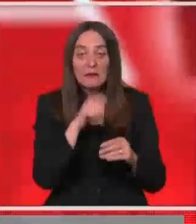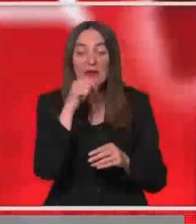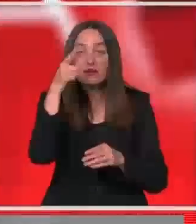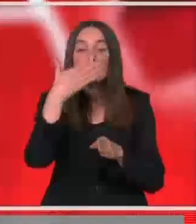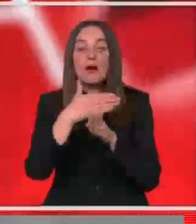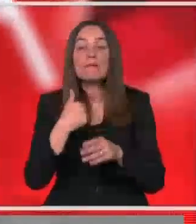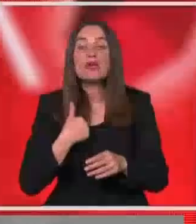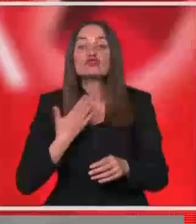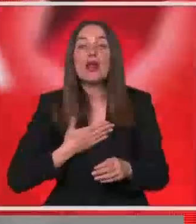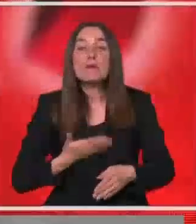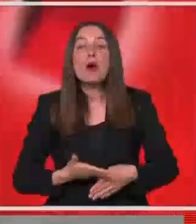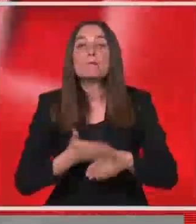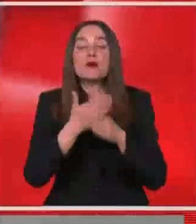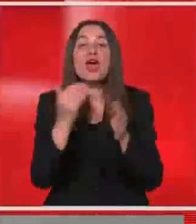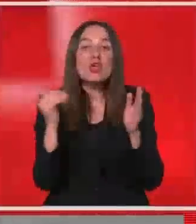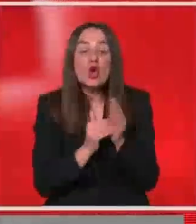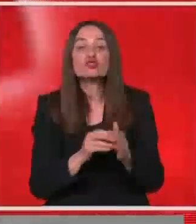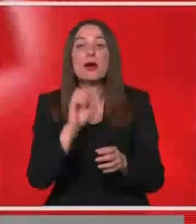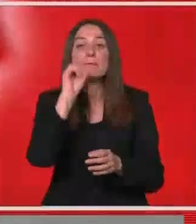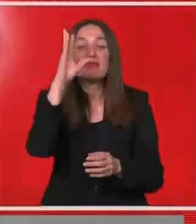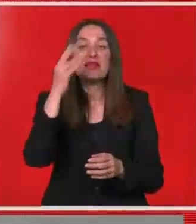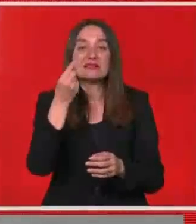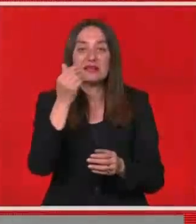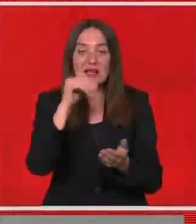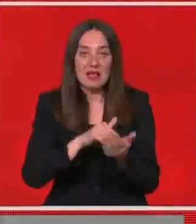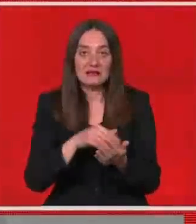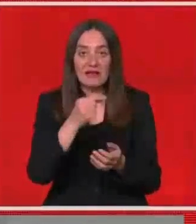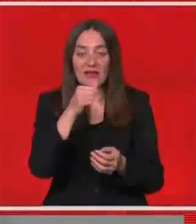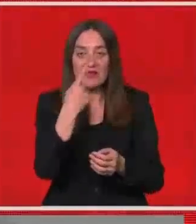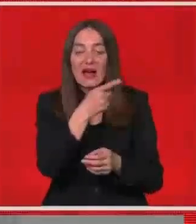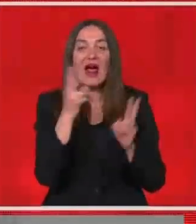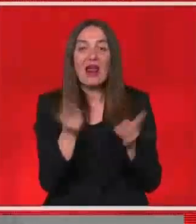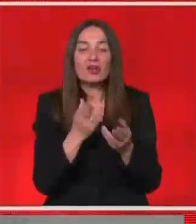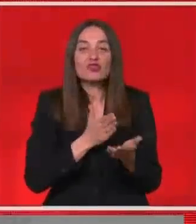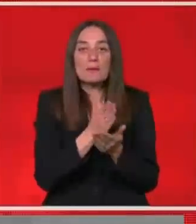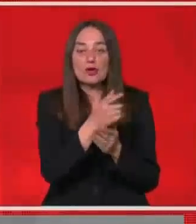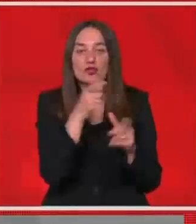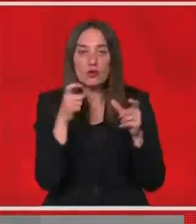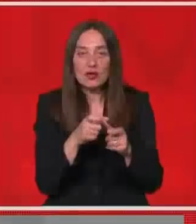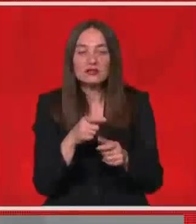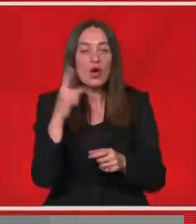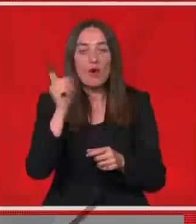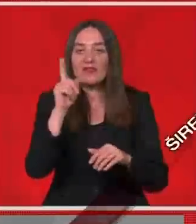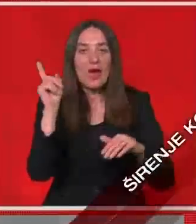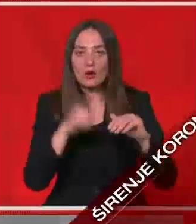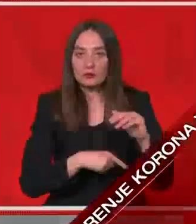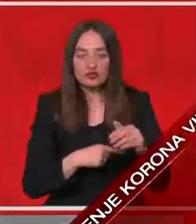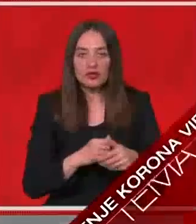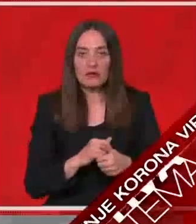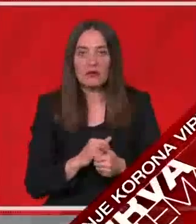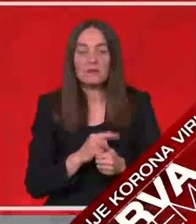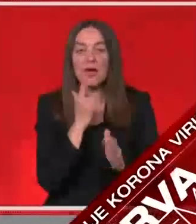preduzećima mi želimo da pomognemo sa još 15.000 dinara kako bi lakše prošao kroz ovu krizu. Dakle, on nije otpušten.